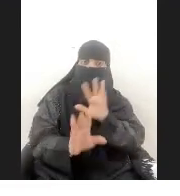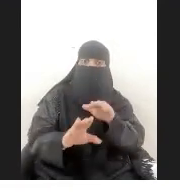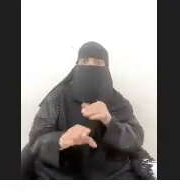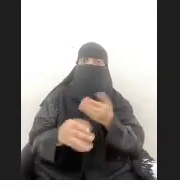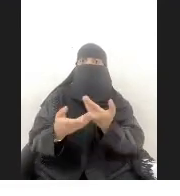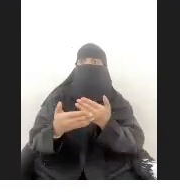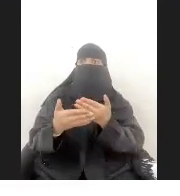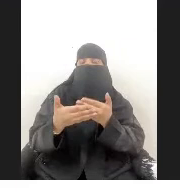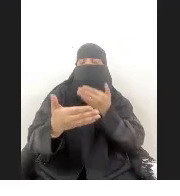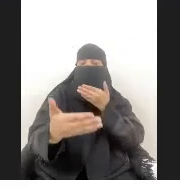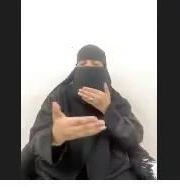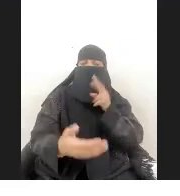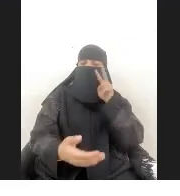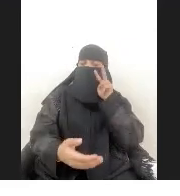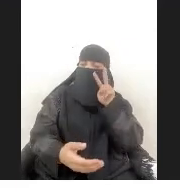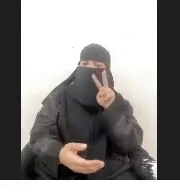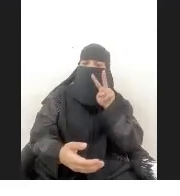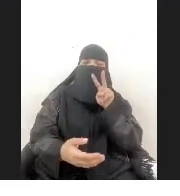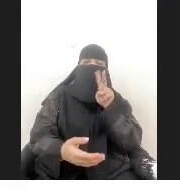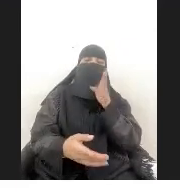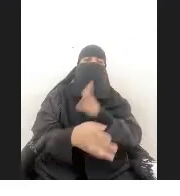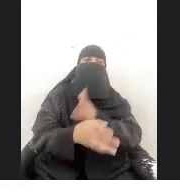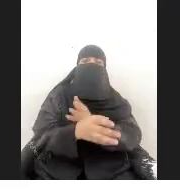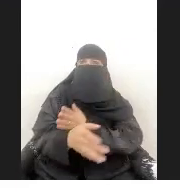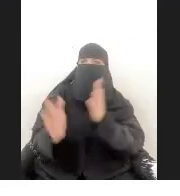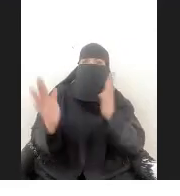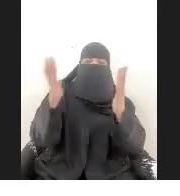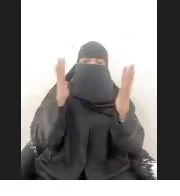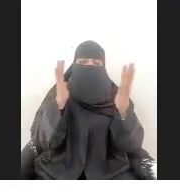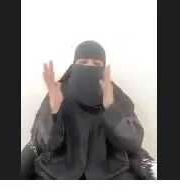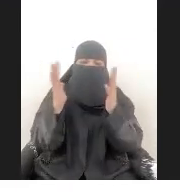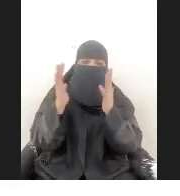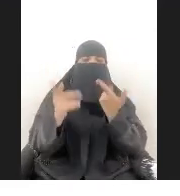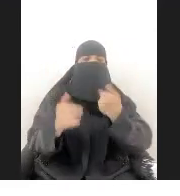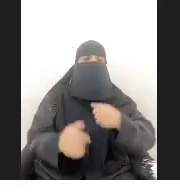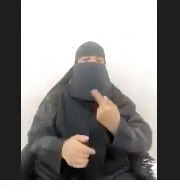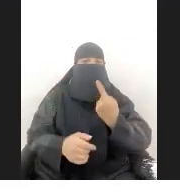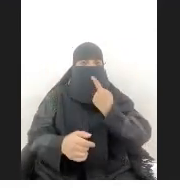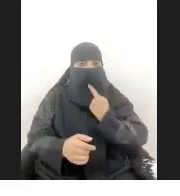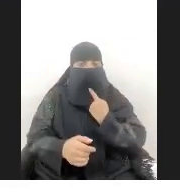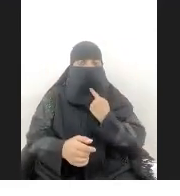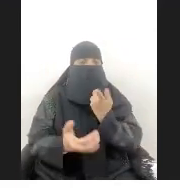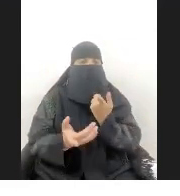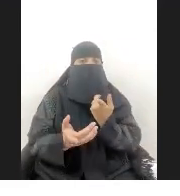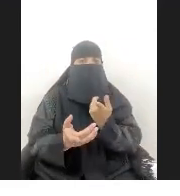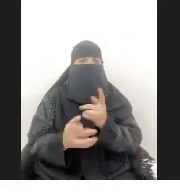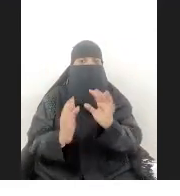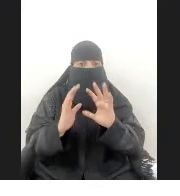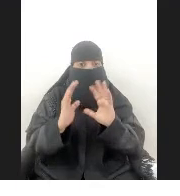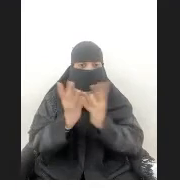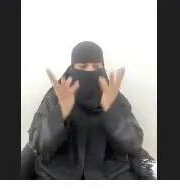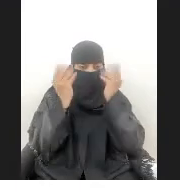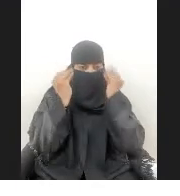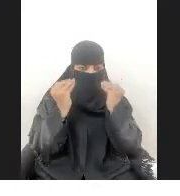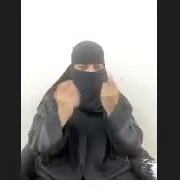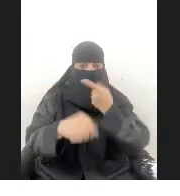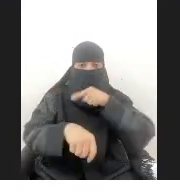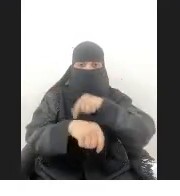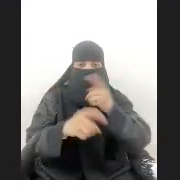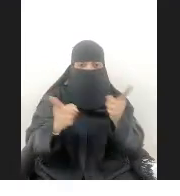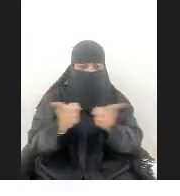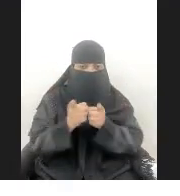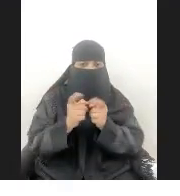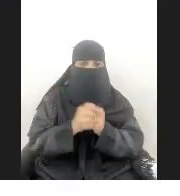لهم، العالم الرقمي هذا أحيانا يكون مشتت، فالمتعلم يحتاج محتوى تعليمي منظم في وقت أقل. طبعا